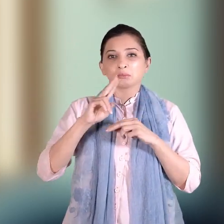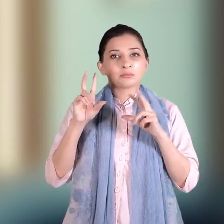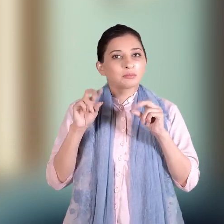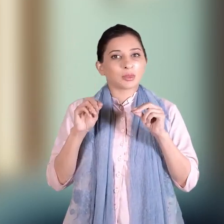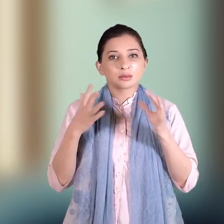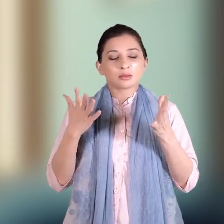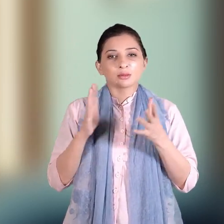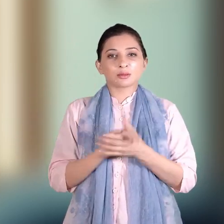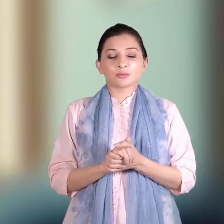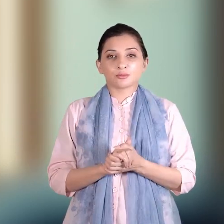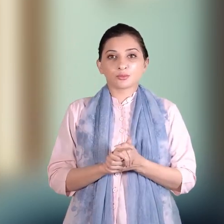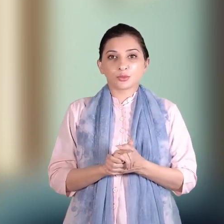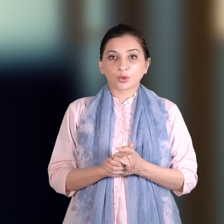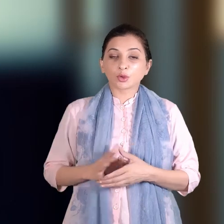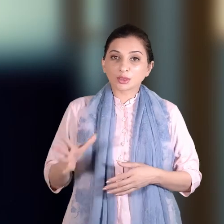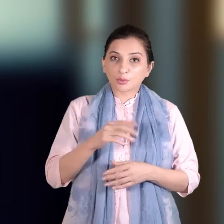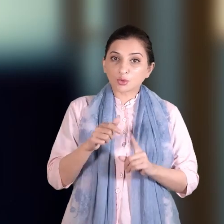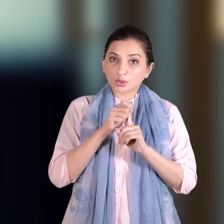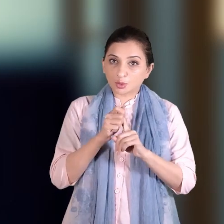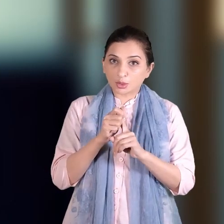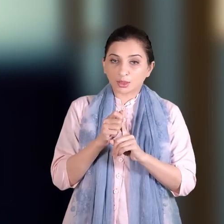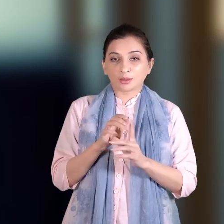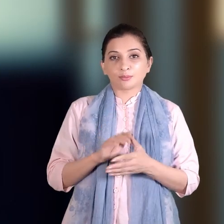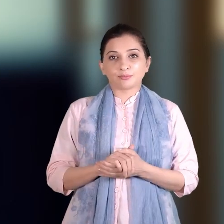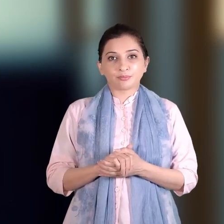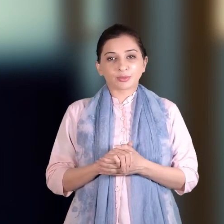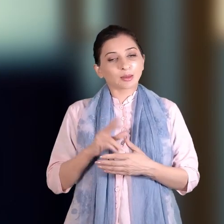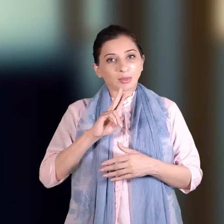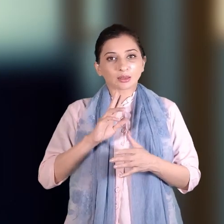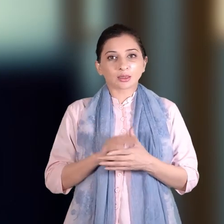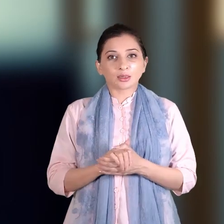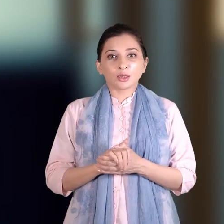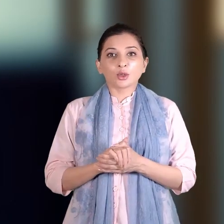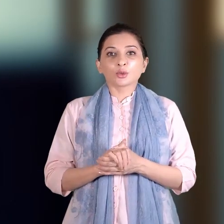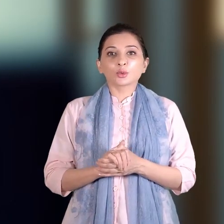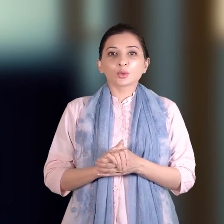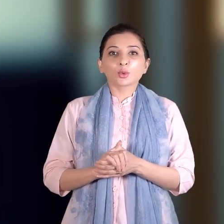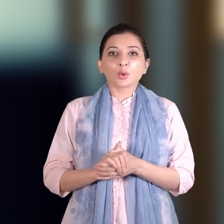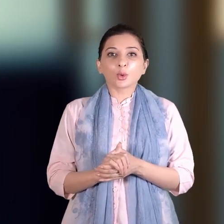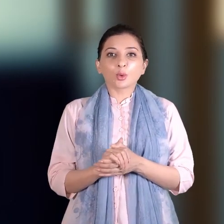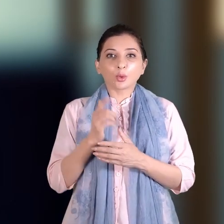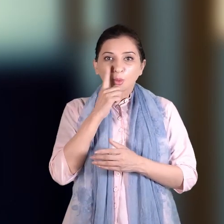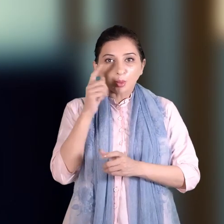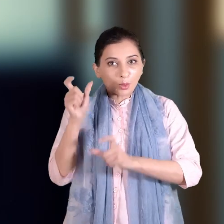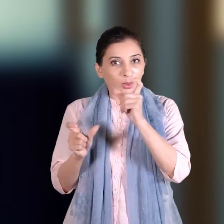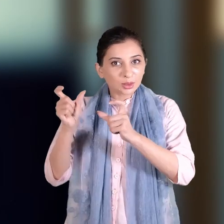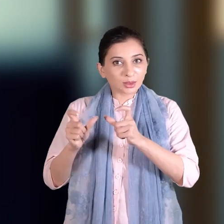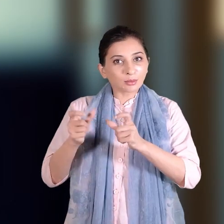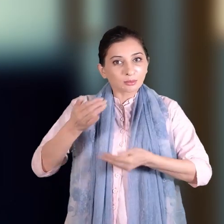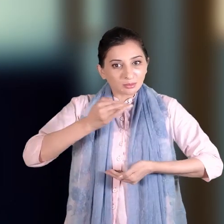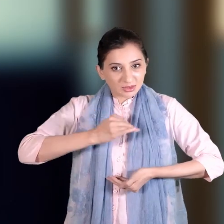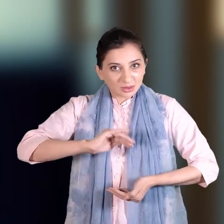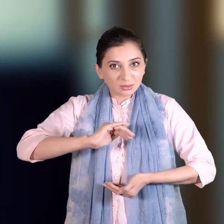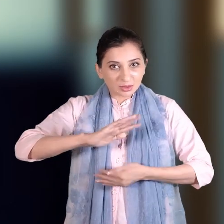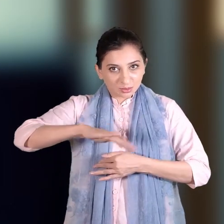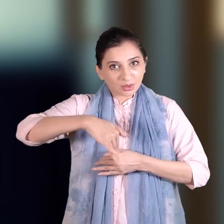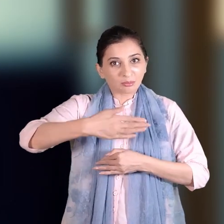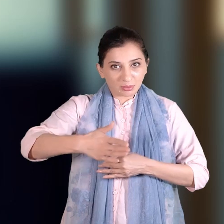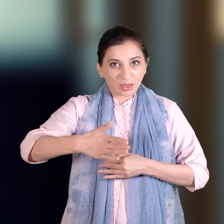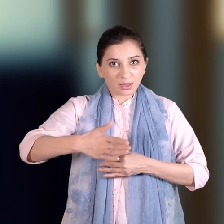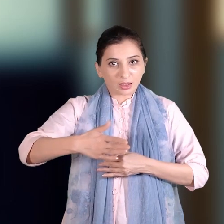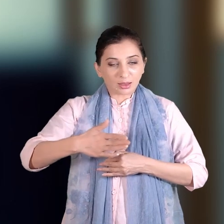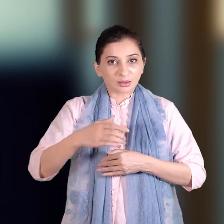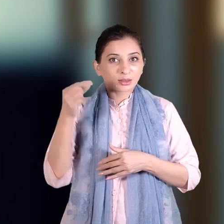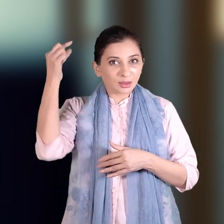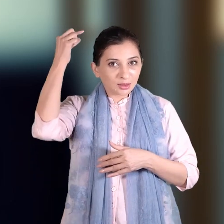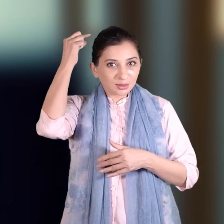awareness for this particular topic. So postpartum का time period वो time period है जब आपने बच्चा deliver कर देते हैं. Every